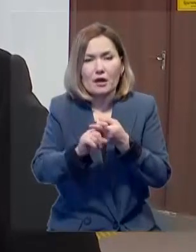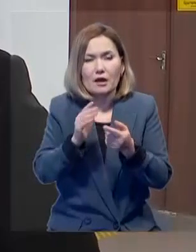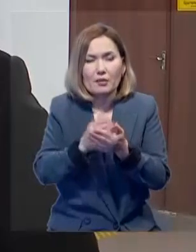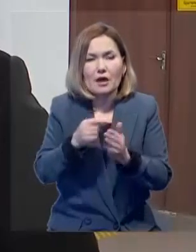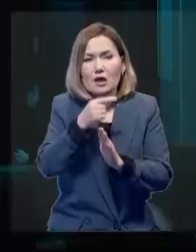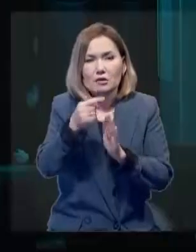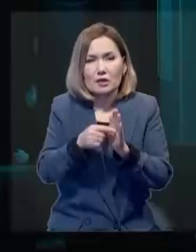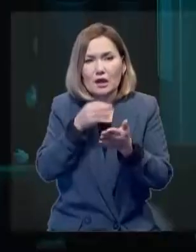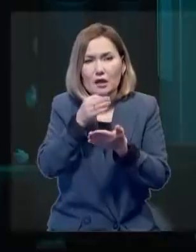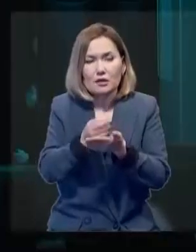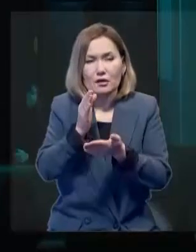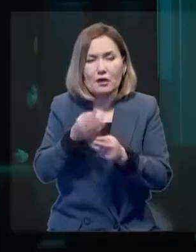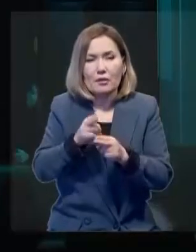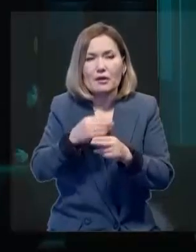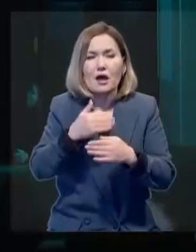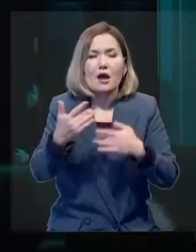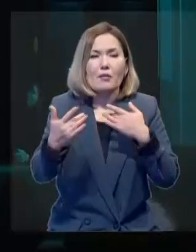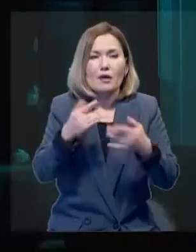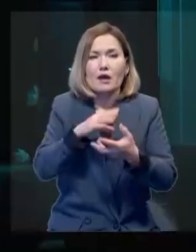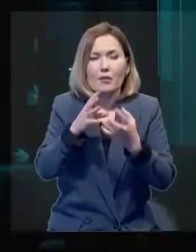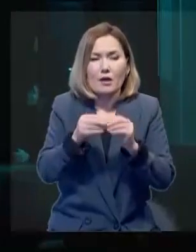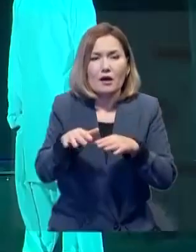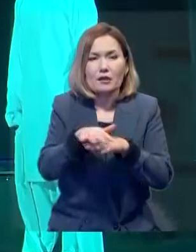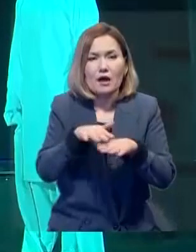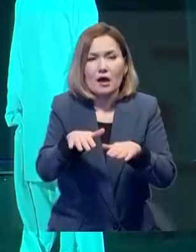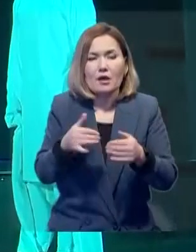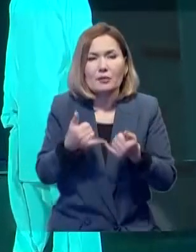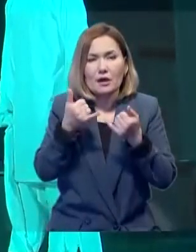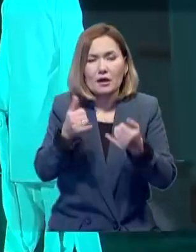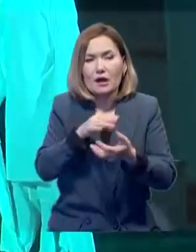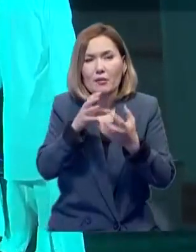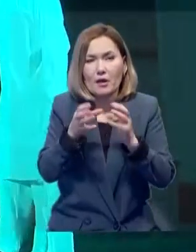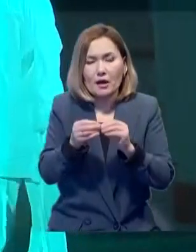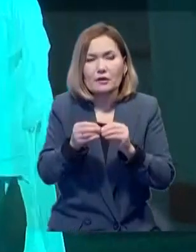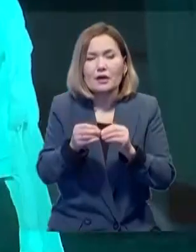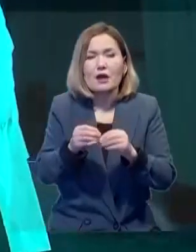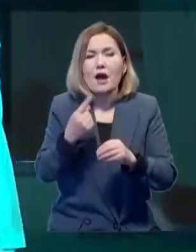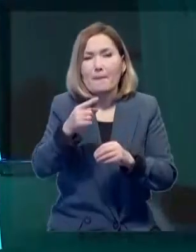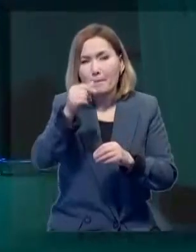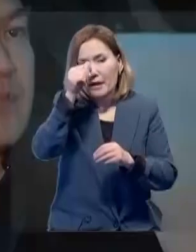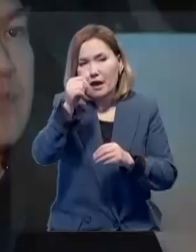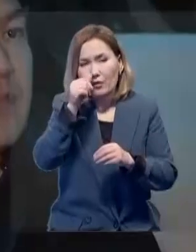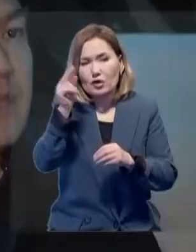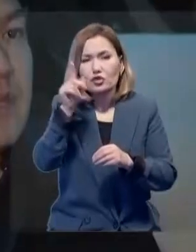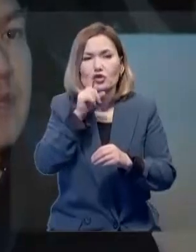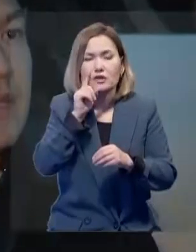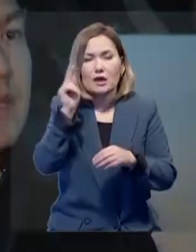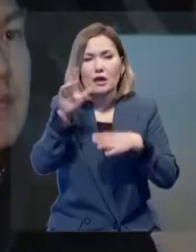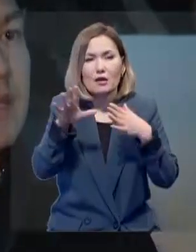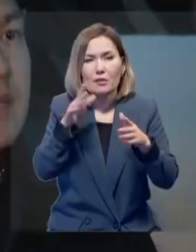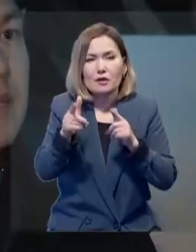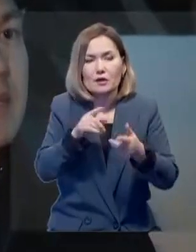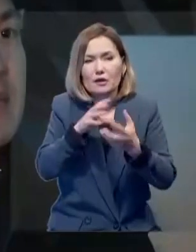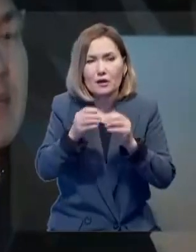сұрақтар көтеріледі. Шығарманың сахнаға бейімдеп көрерменге ұсыну үшін Ақши халық театры бір ай бойы дайындық жүргізді. Актерлер